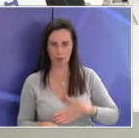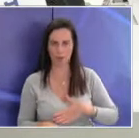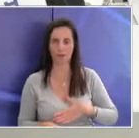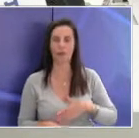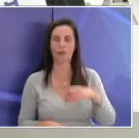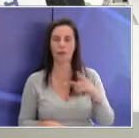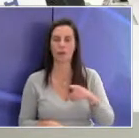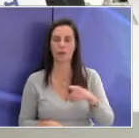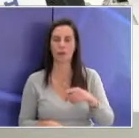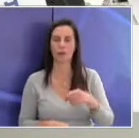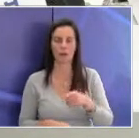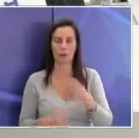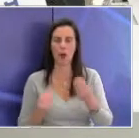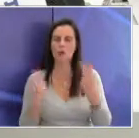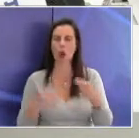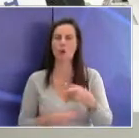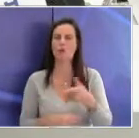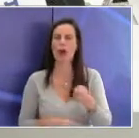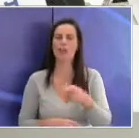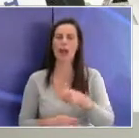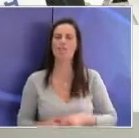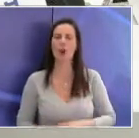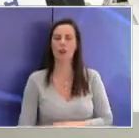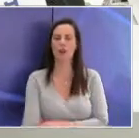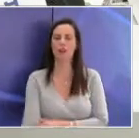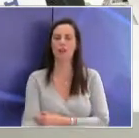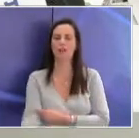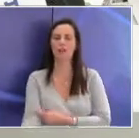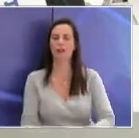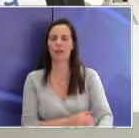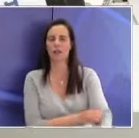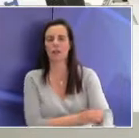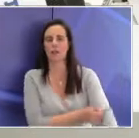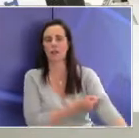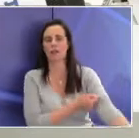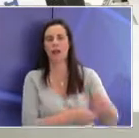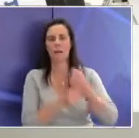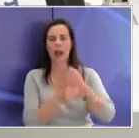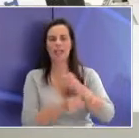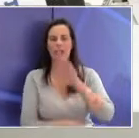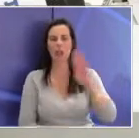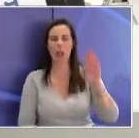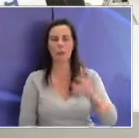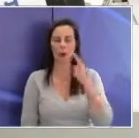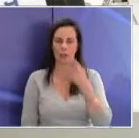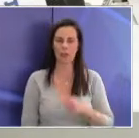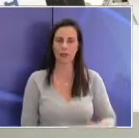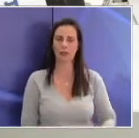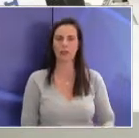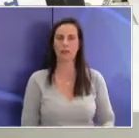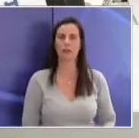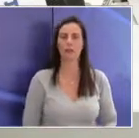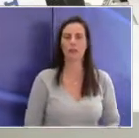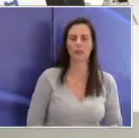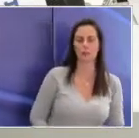אותך להודעה חשובה כנראה שיש לך על הצג. כנראה, הנה. מהדובר של נתניהו. כן, הנה, בוא נראה. יונתן